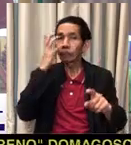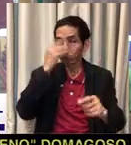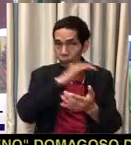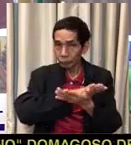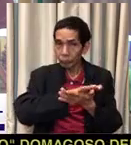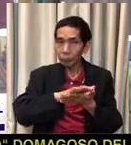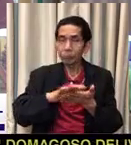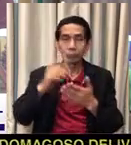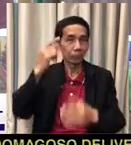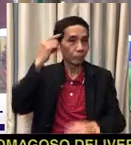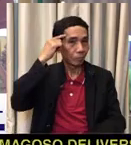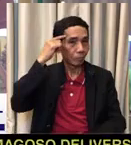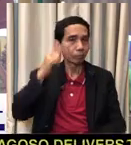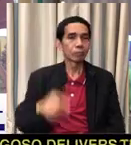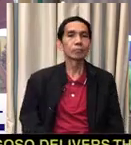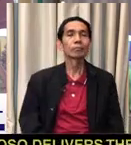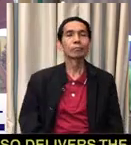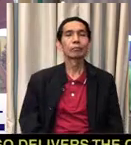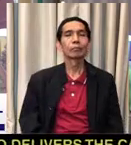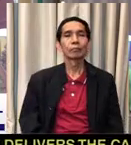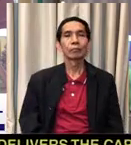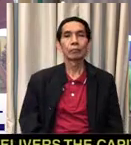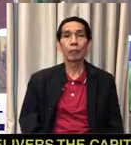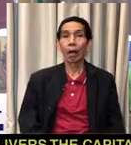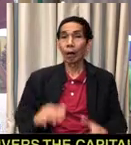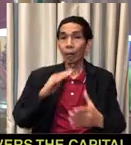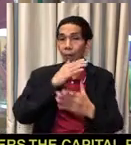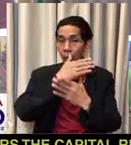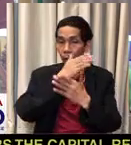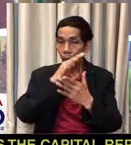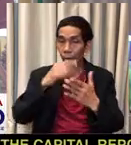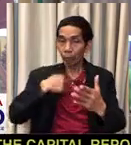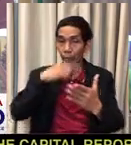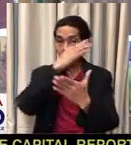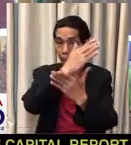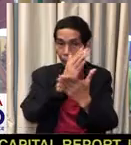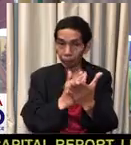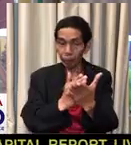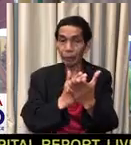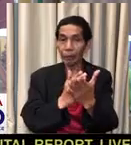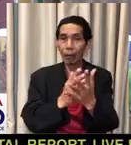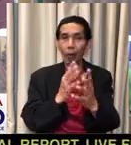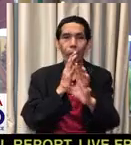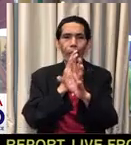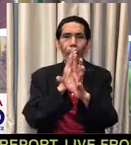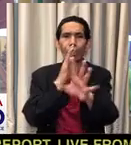sa isipin natin? Hindi kaya bahagi ako nung pagka-traffic?